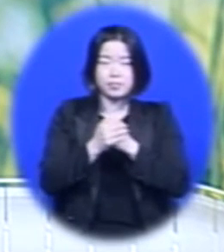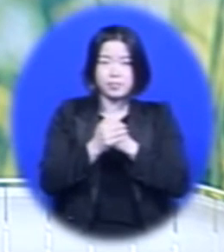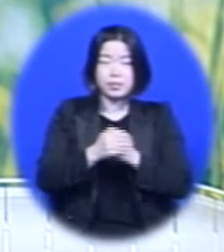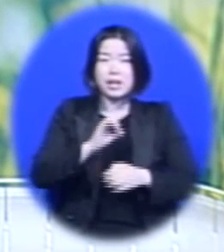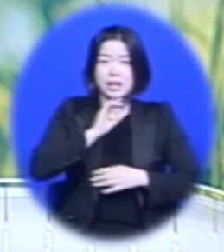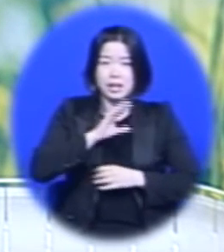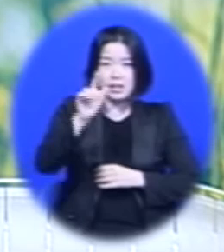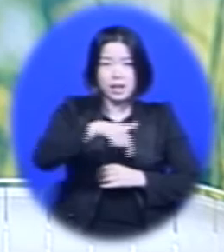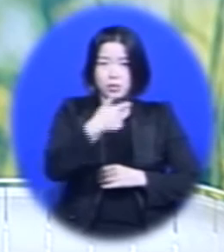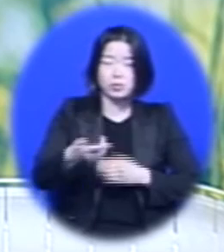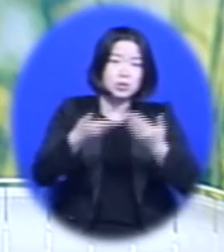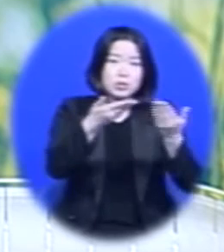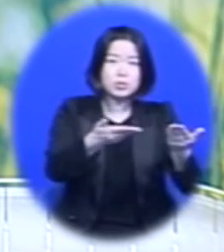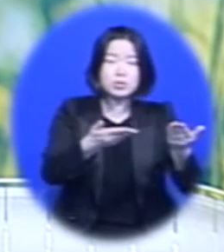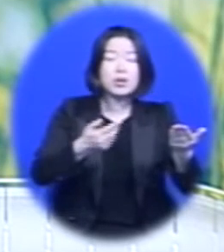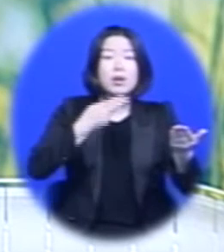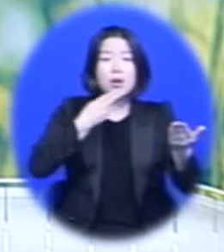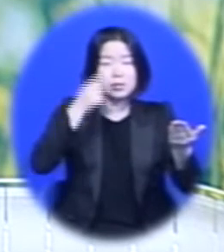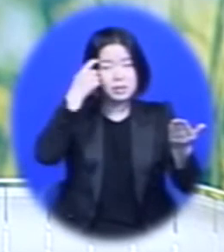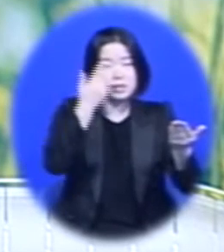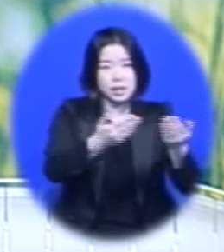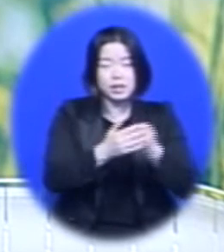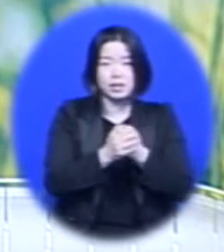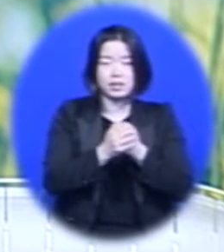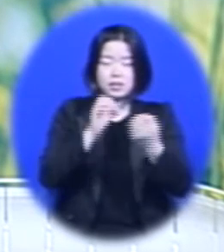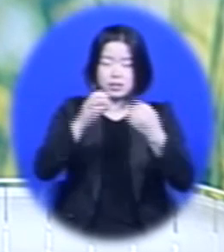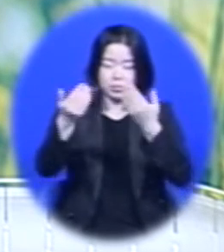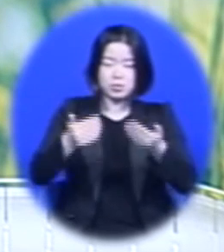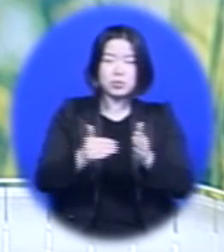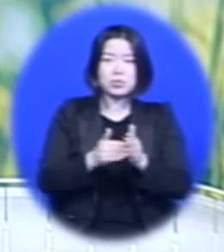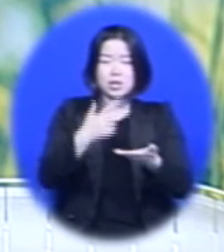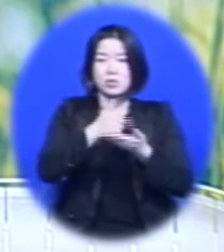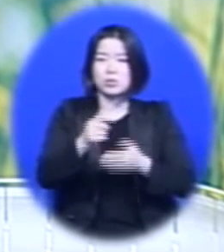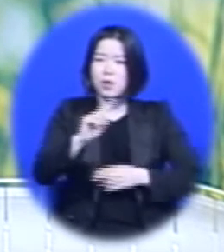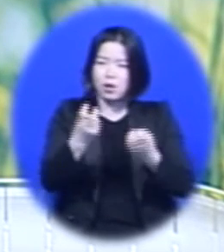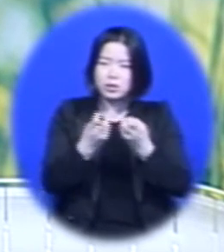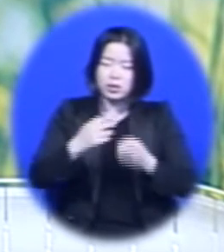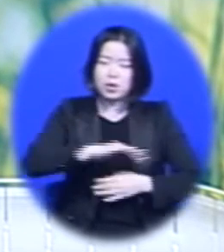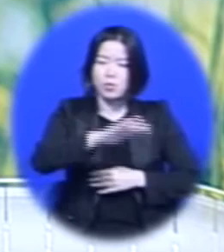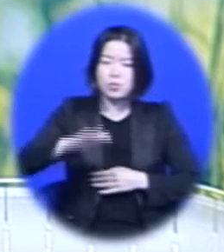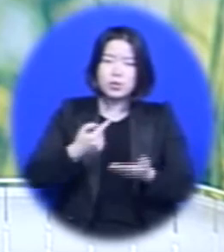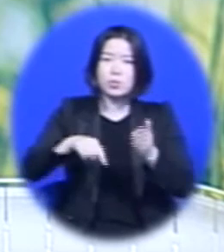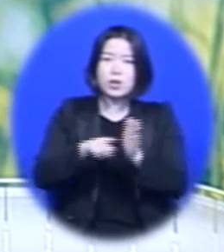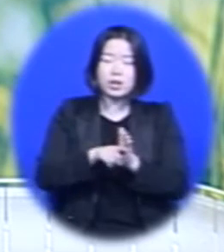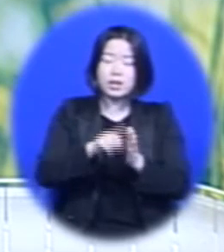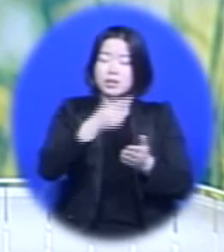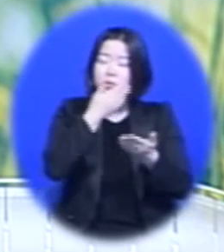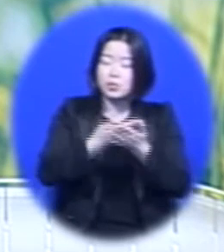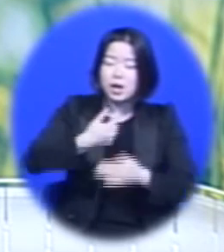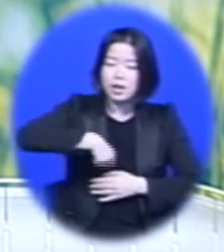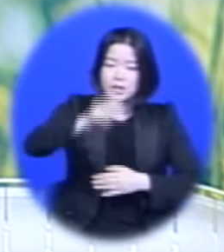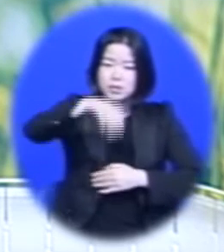단 하루도 미치지 않았던 날이 있더냐? 라고 응답하셨고 주님, 어떻게 우리를 위해 그 귀한 아들을 십자가에서